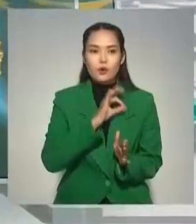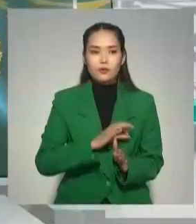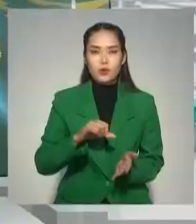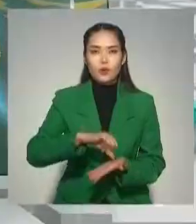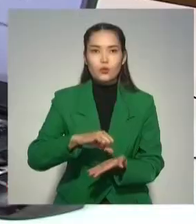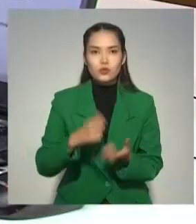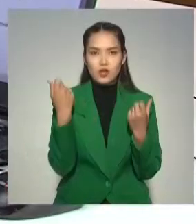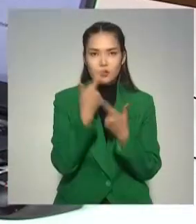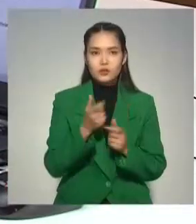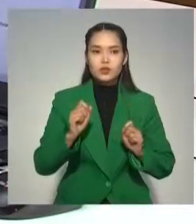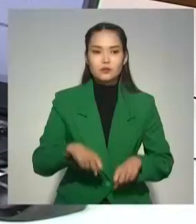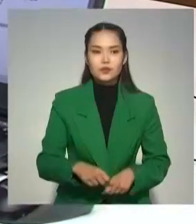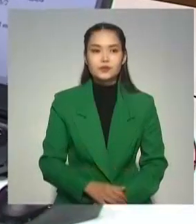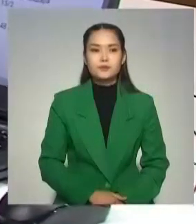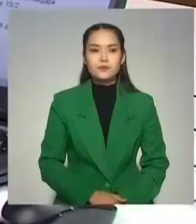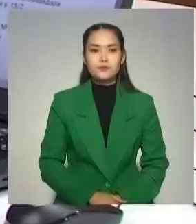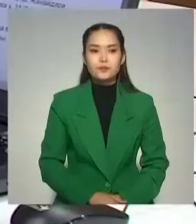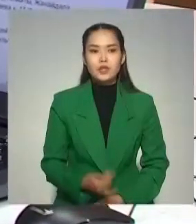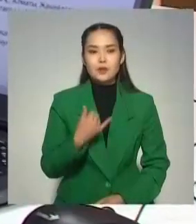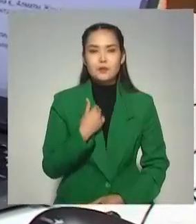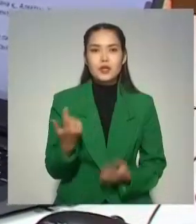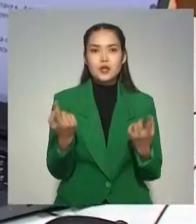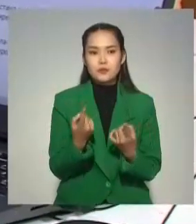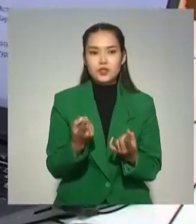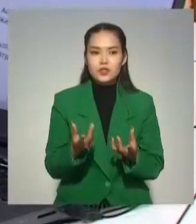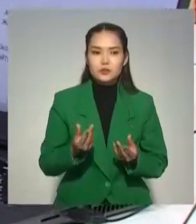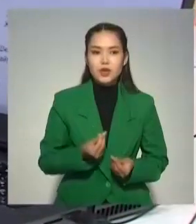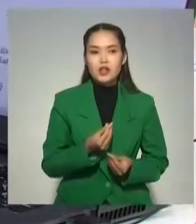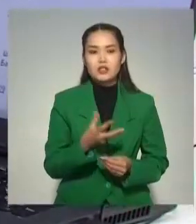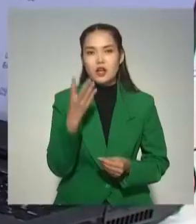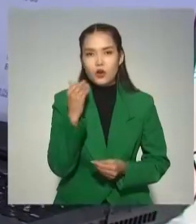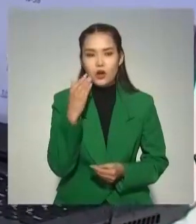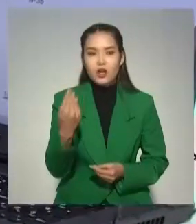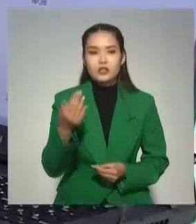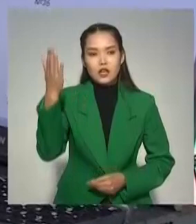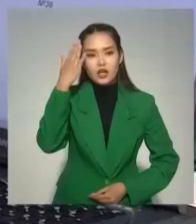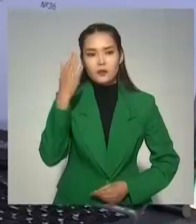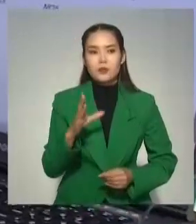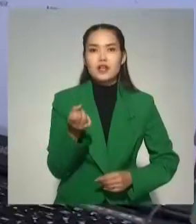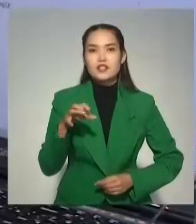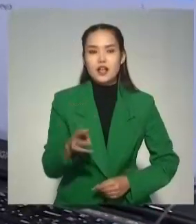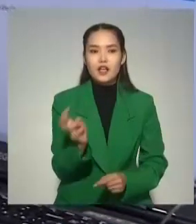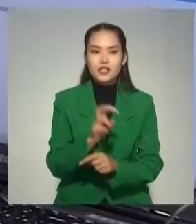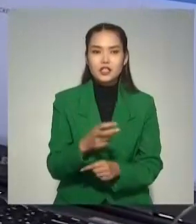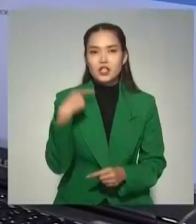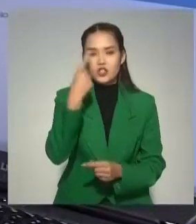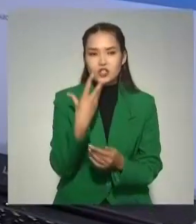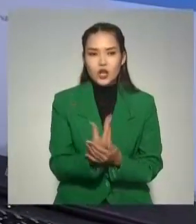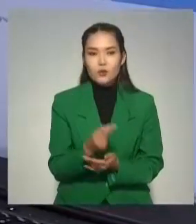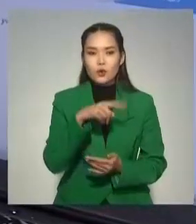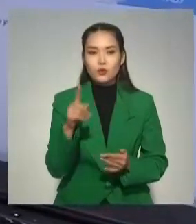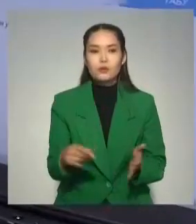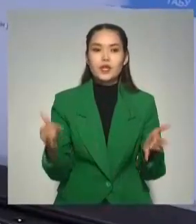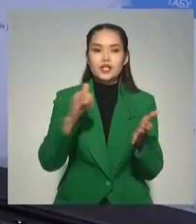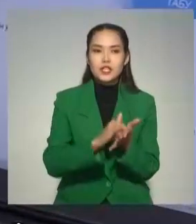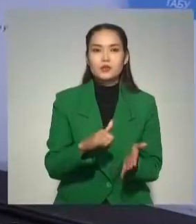анықтауға болады. Мен үшін бірінші тәсіл ыңғайлы болғандықтан әкімшілік сайтына кірдім. Жеке сәйкестендіру нөмірімді енгізіп,